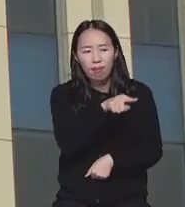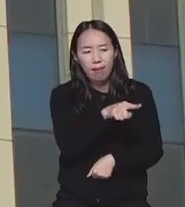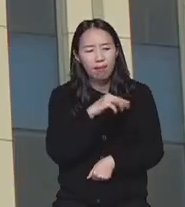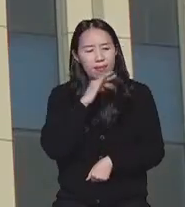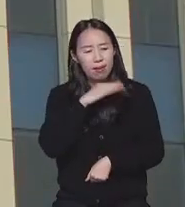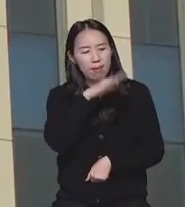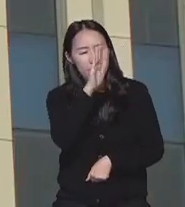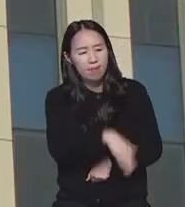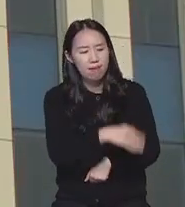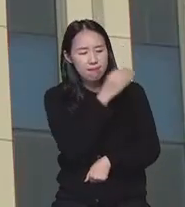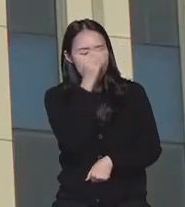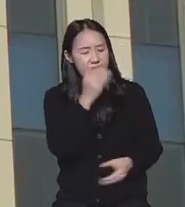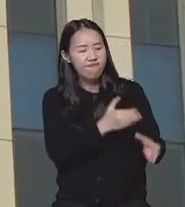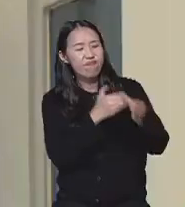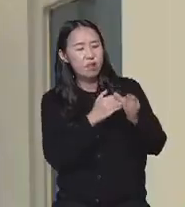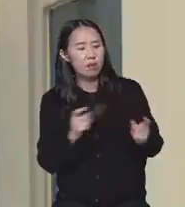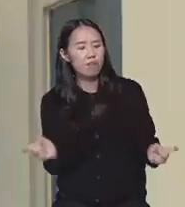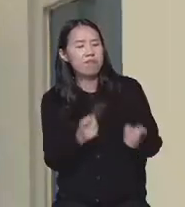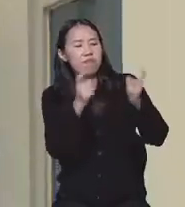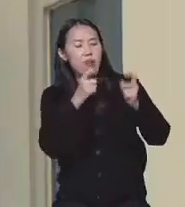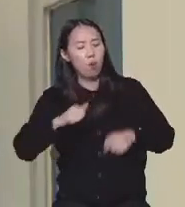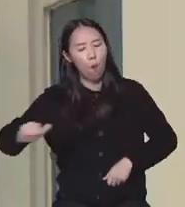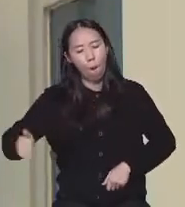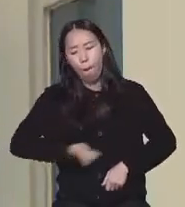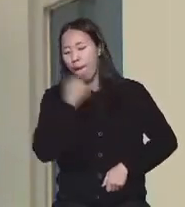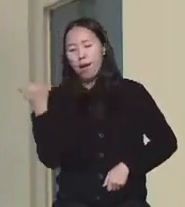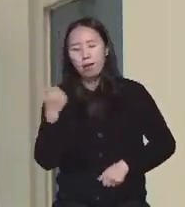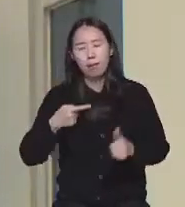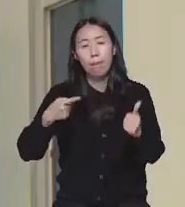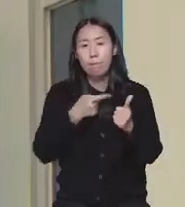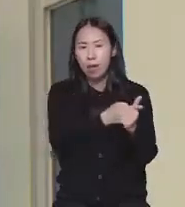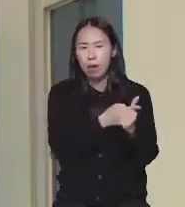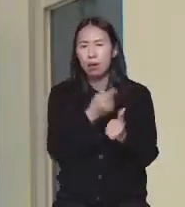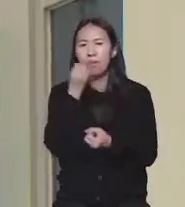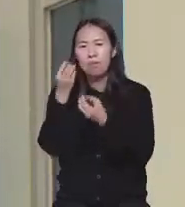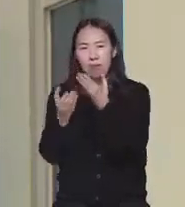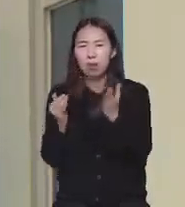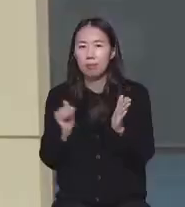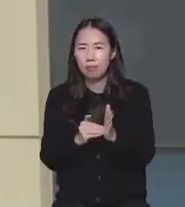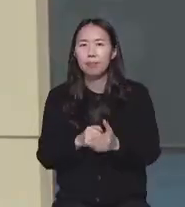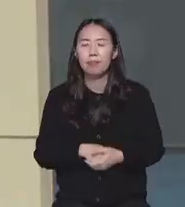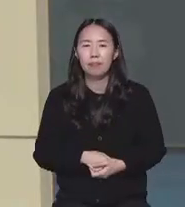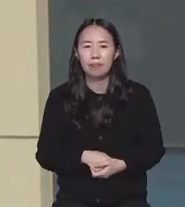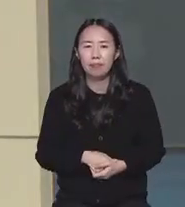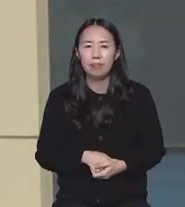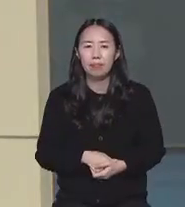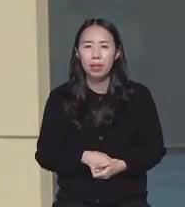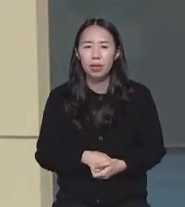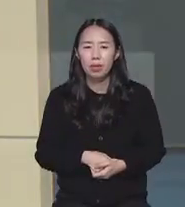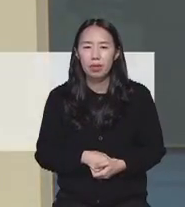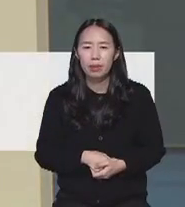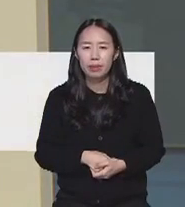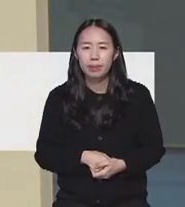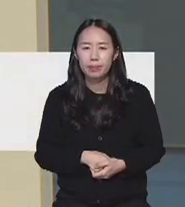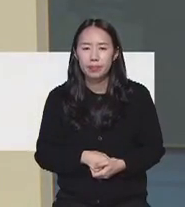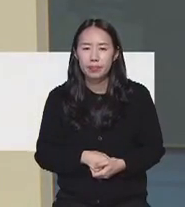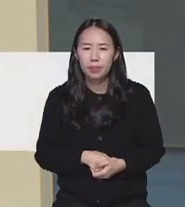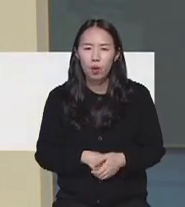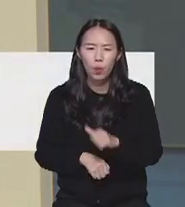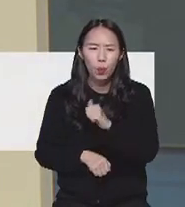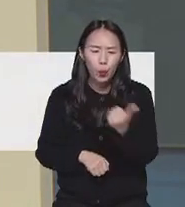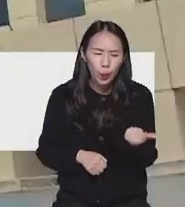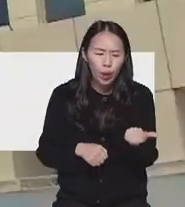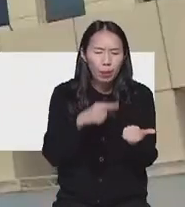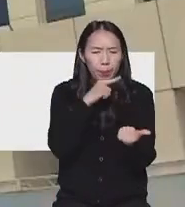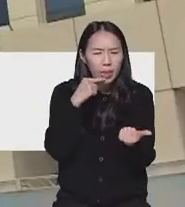어리고 건방져 다툼이 있었고 화가 나 범행을 저질렀다고 진술했습니다. 셔츠의 그